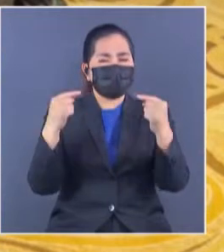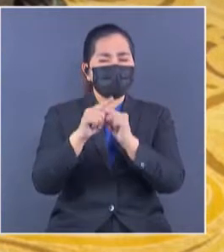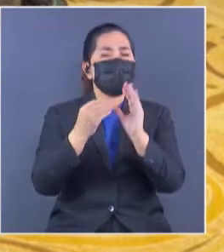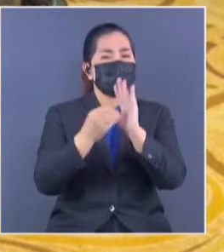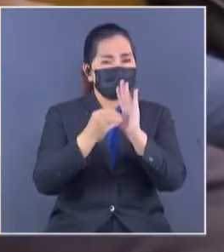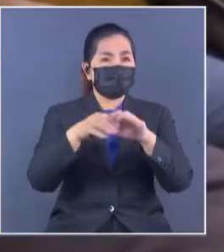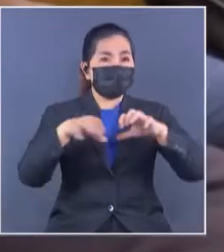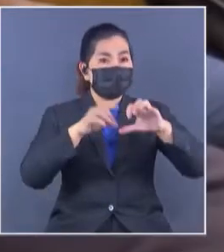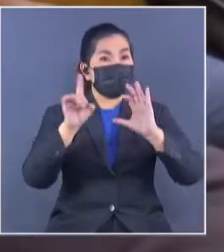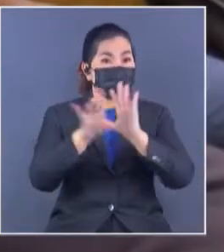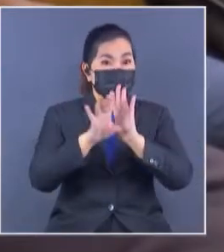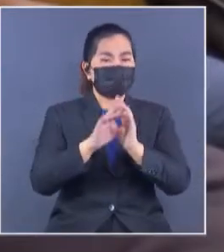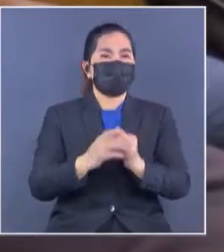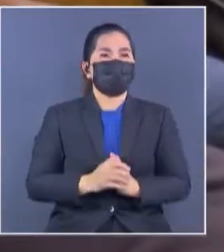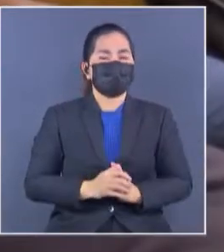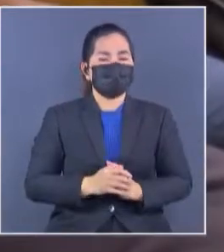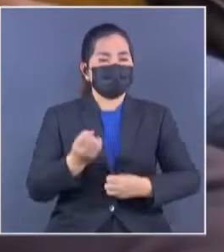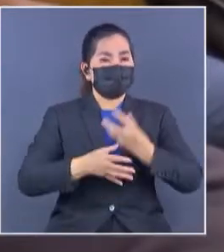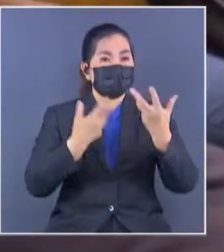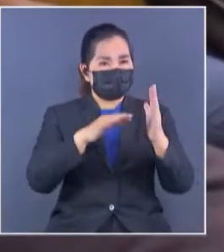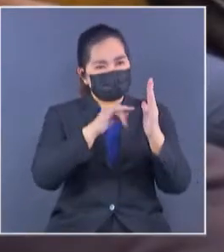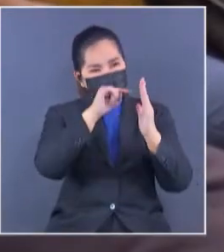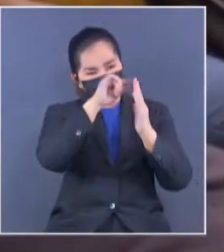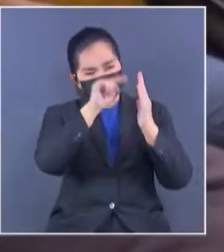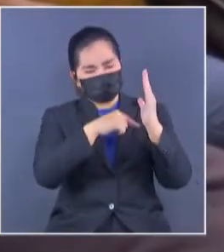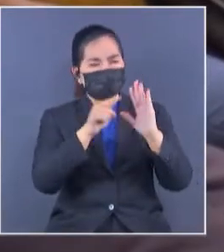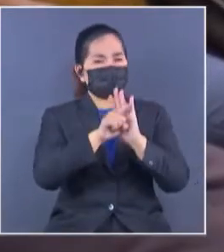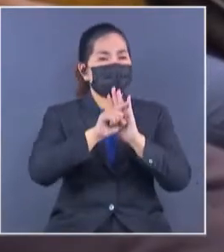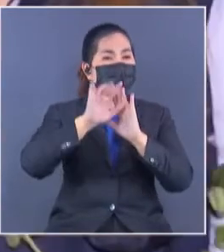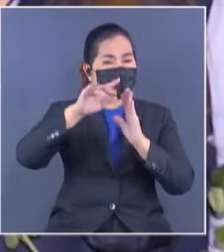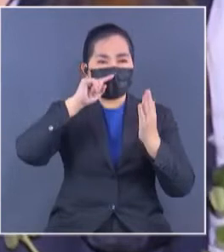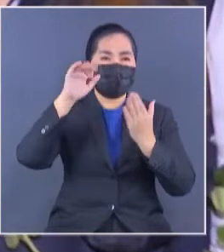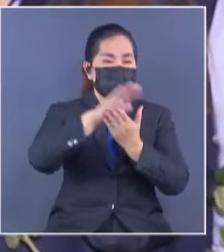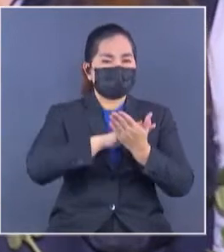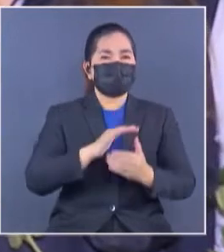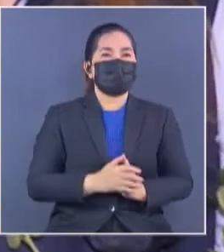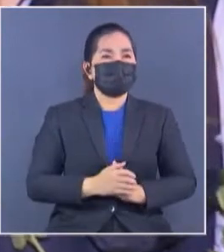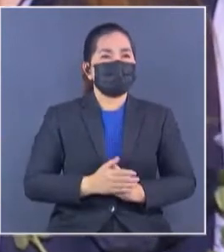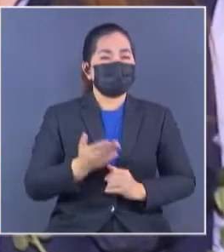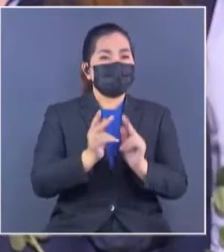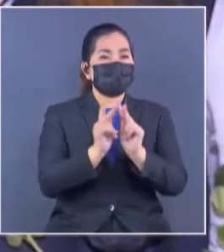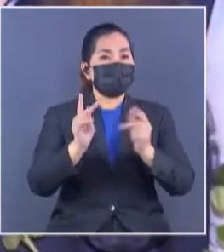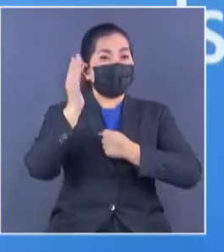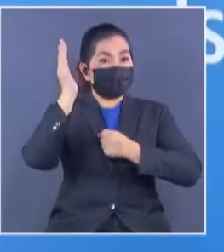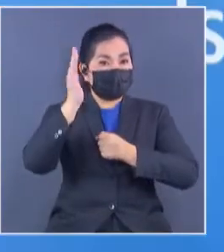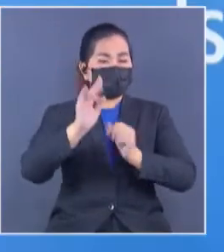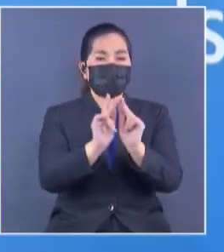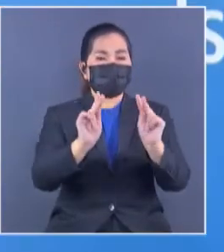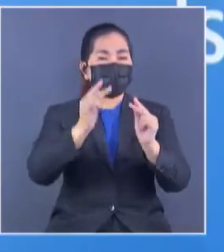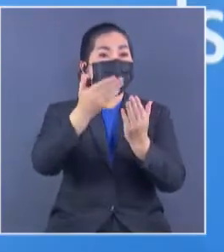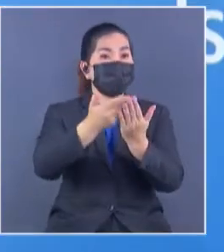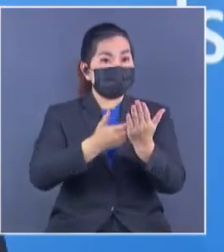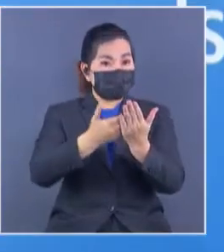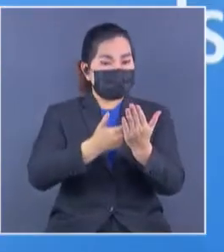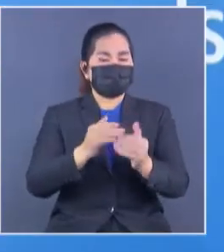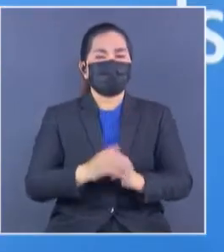ครซึ่งจัดขึ้นเป็นรอบสุดท้ายนะครับเปิดรับฟังไปแล้ว5ครั้งทั่วประเทศครับนายธวัชพลวิชัยกรรมการและโฆษกคณะกรรมการสลากออก